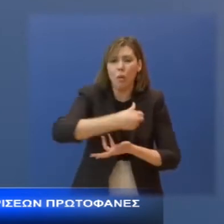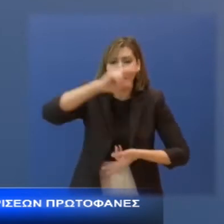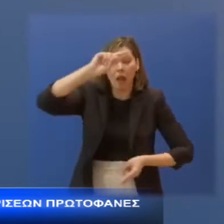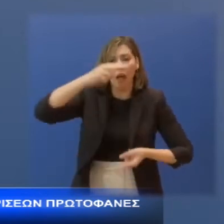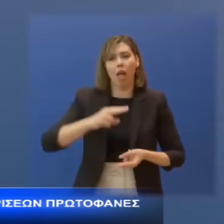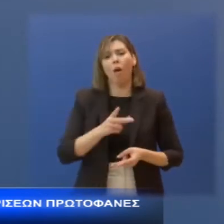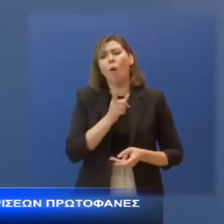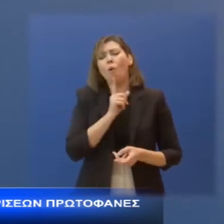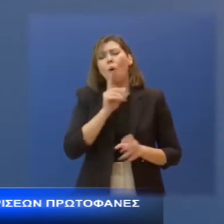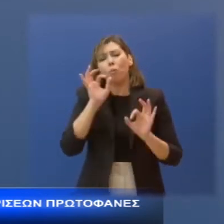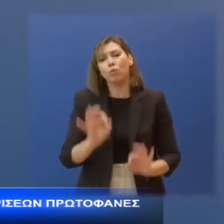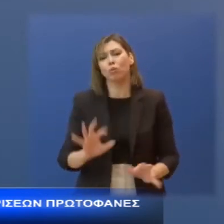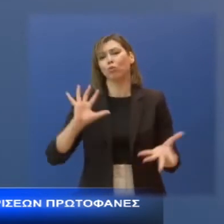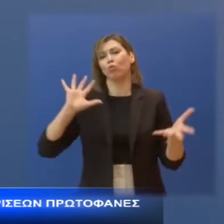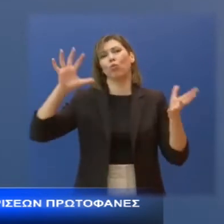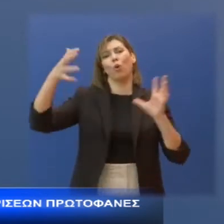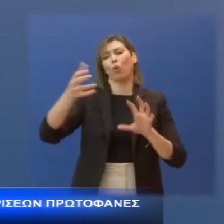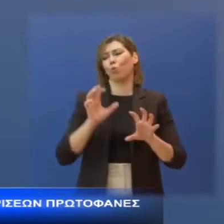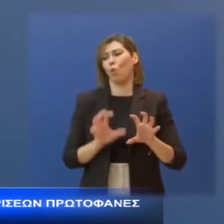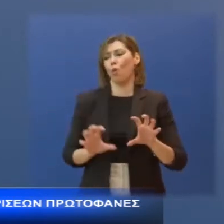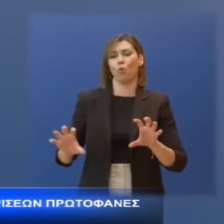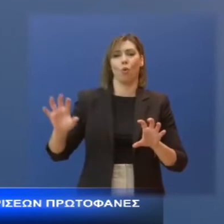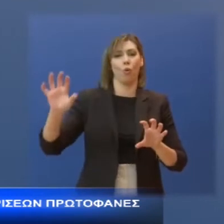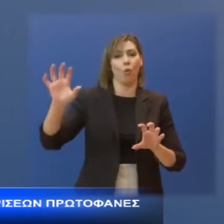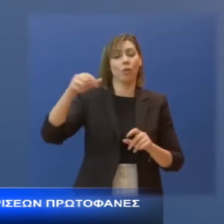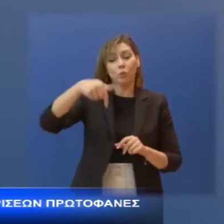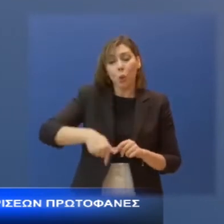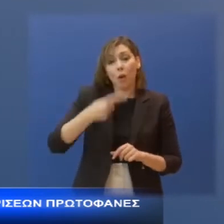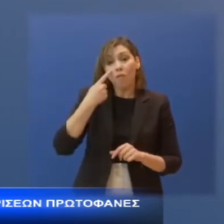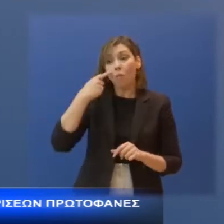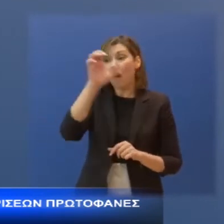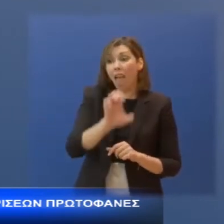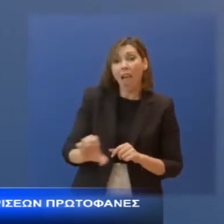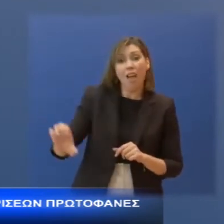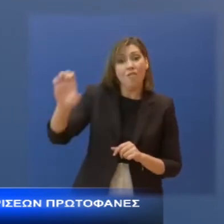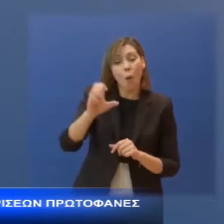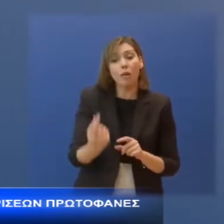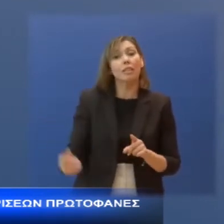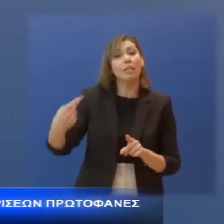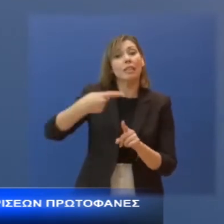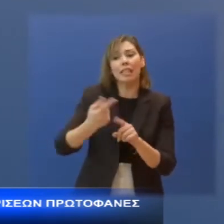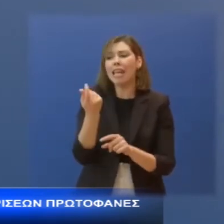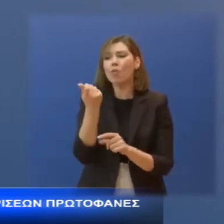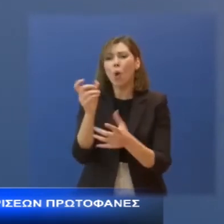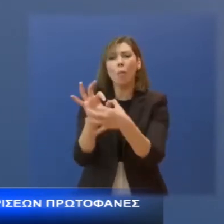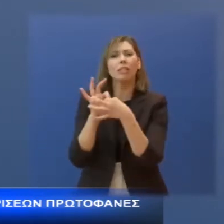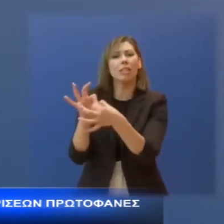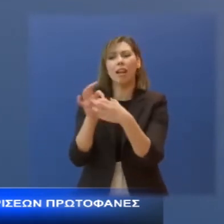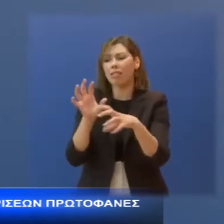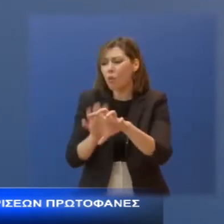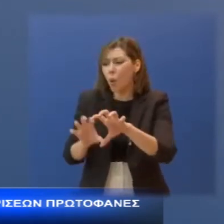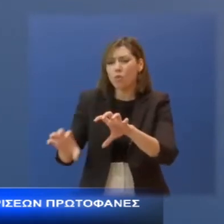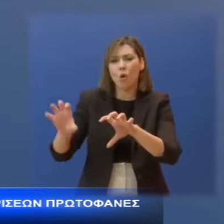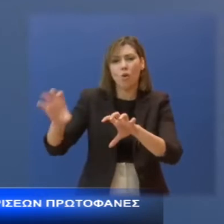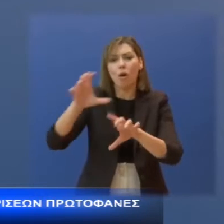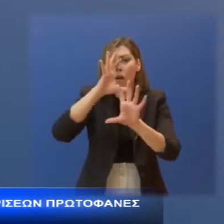να μηδενίσει. Ήδη άλλωστε ο πληθωρισμός σε όλη την Ευρώπη και στις χώρες του ΟΣΑ καταγράφει ρεκόρ 30ετίας. Η